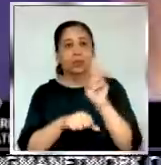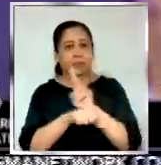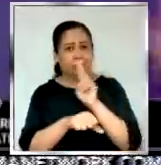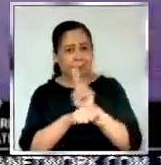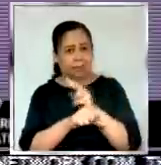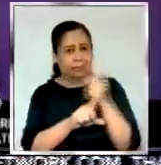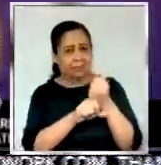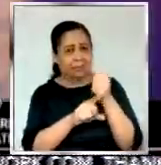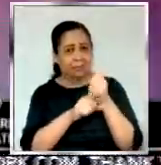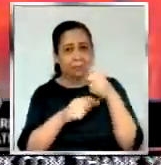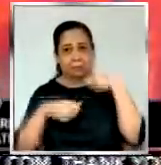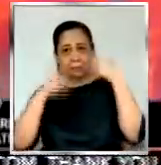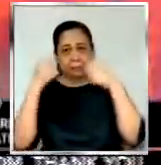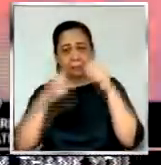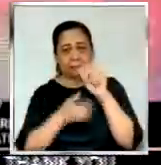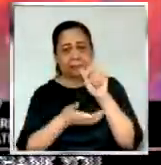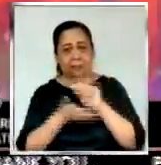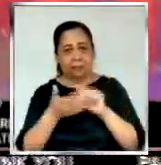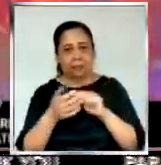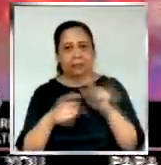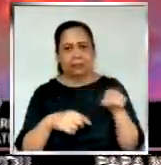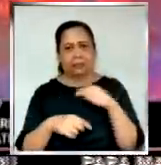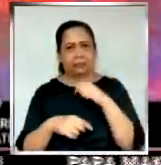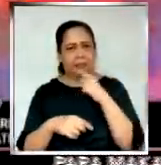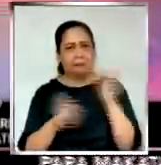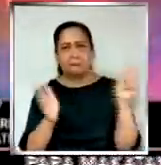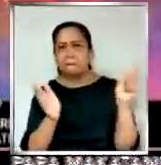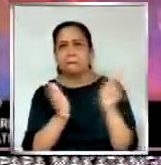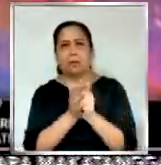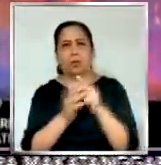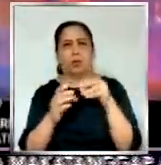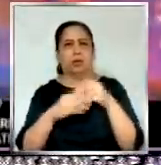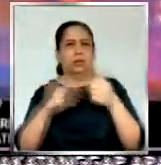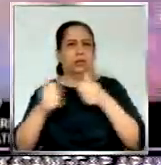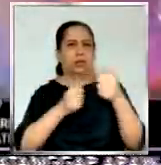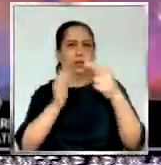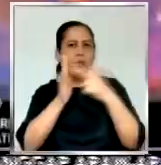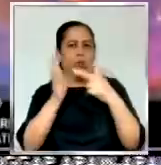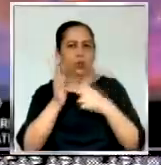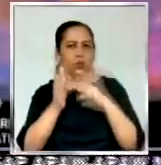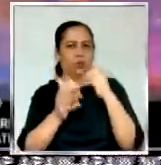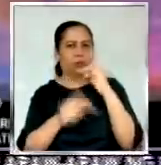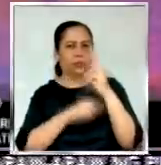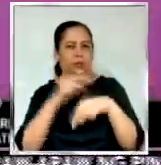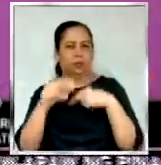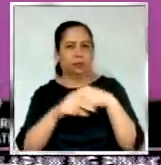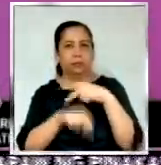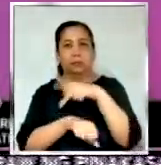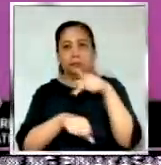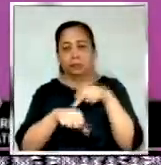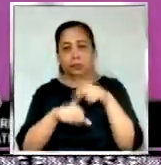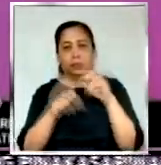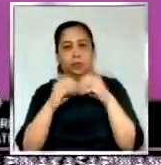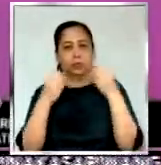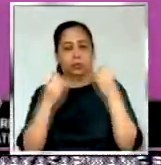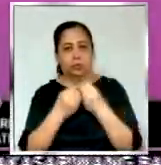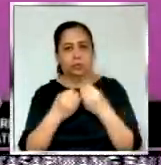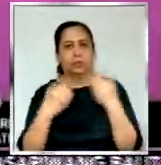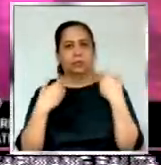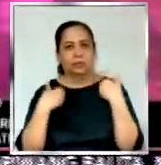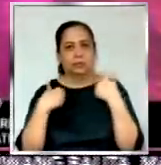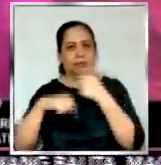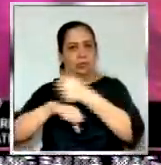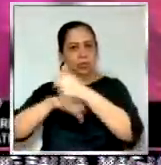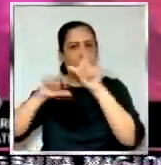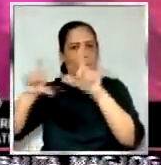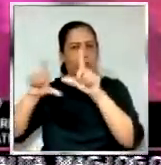makeup artist, bagay na ipinagbabawal sa competition rules ng Miss Universe Philippines organization. May mga nag-aakusa rin na ibinigay